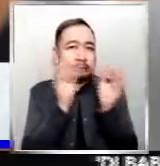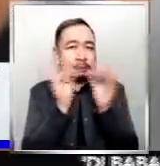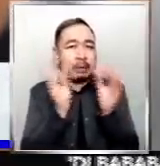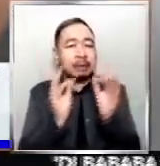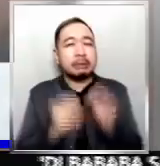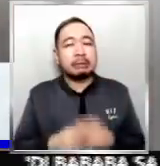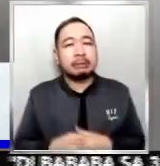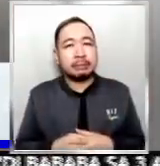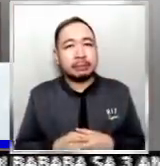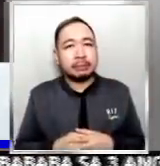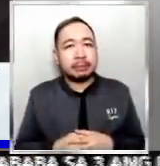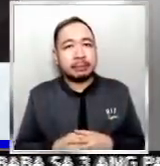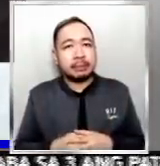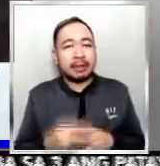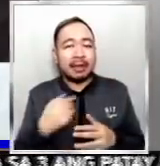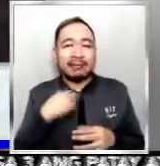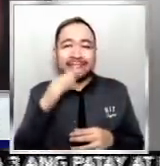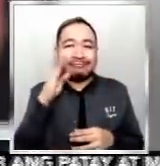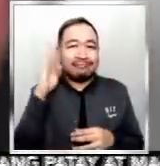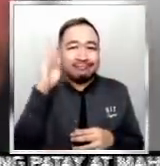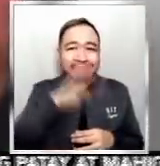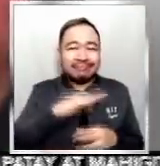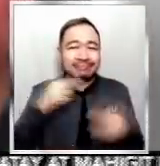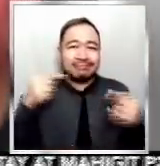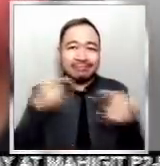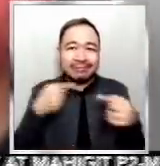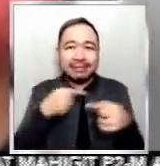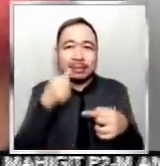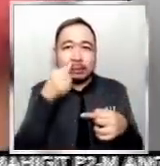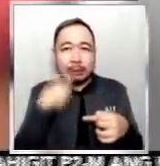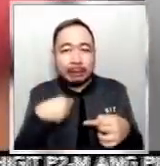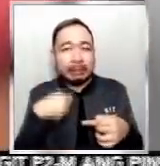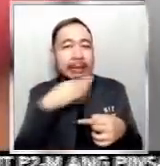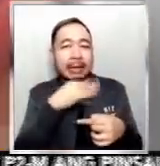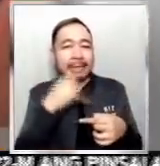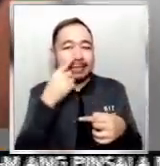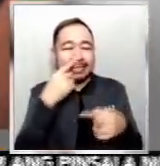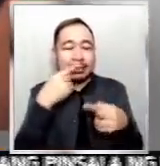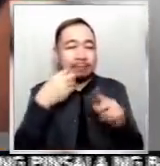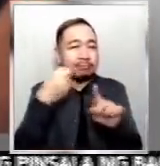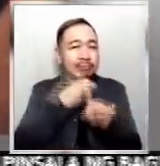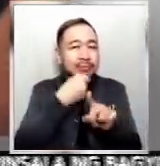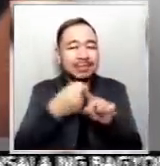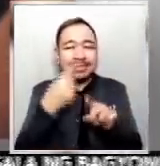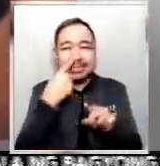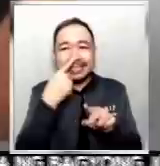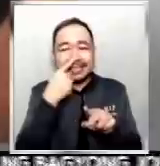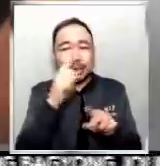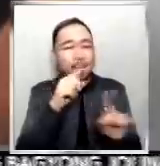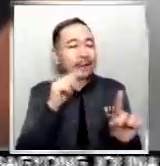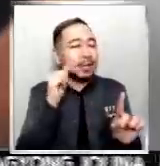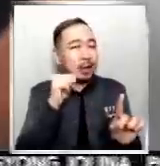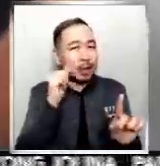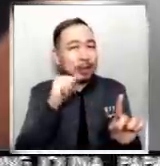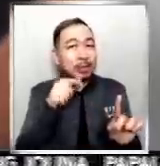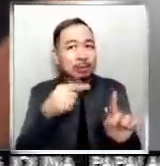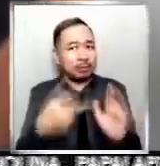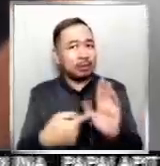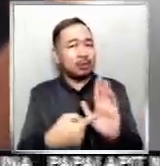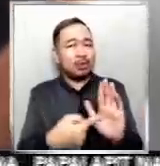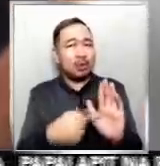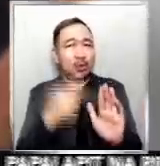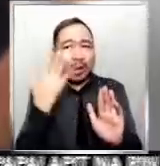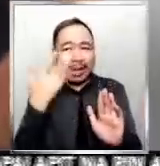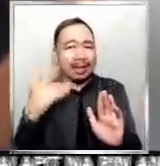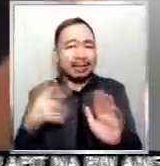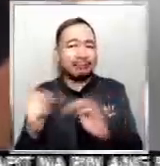Putok ang labi at sugatan ng ilong ng OFW na si Ellie Mae sa larawang ito. Tanda raw ng pagmamalupit na dinanas sa kanya mga amo